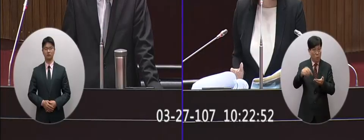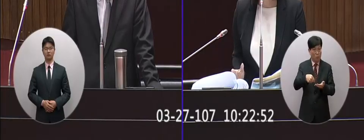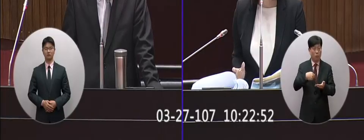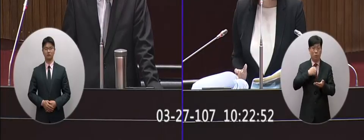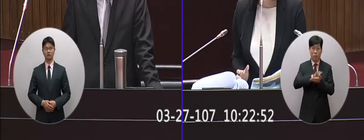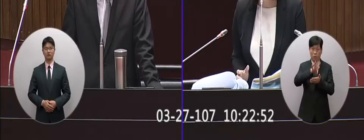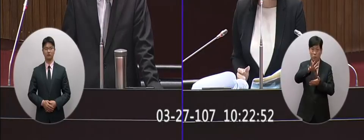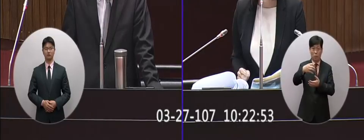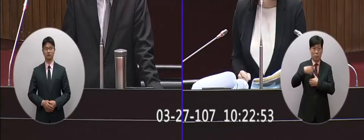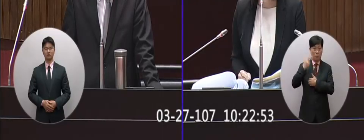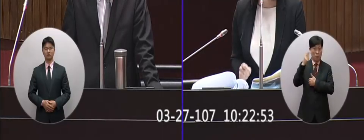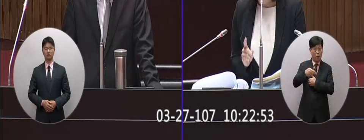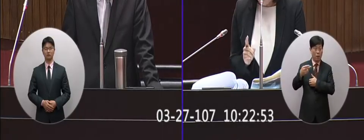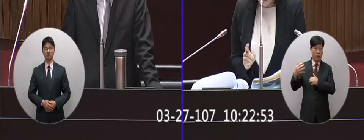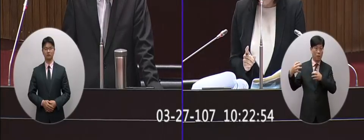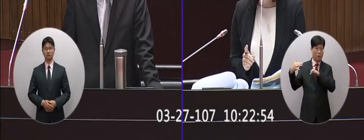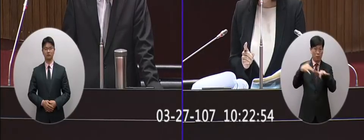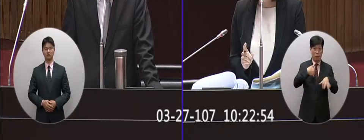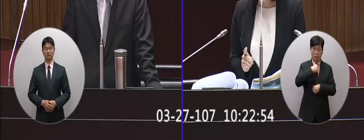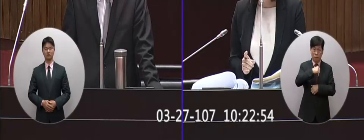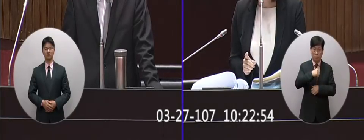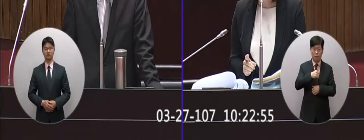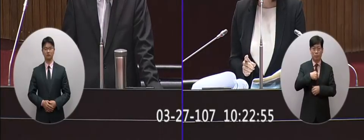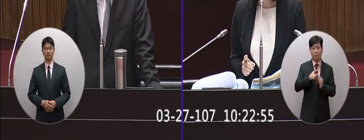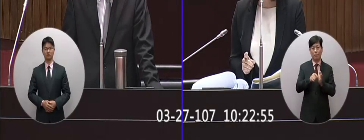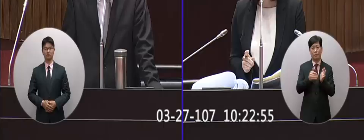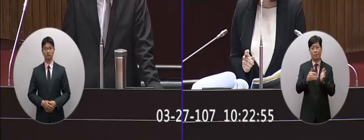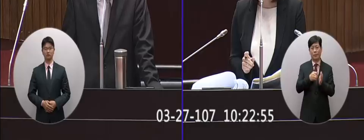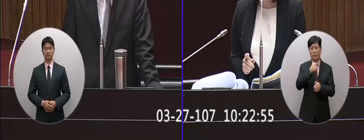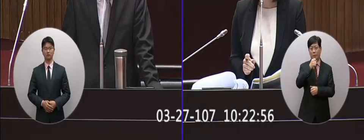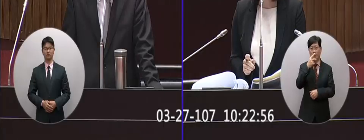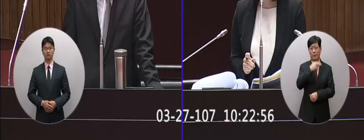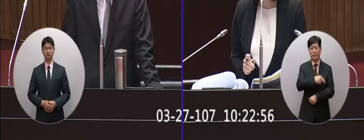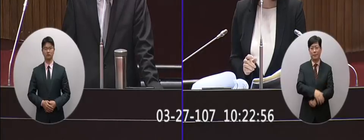可能驻军在我们台湾，这些